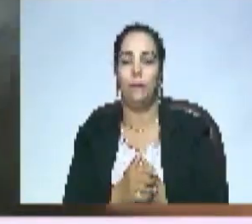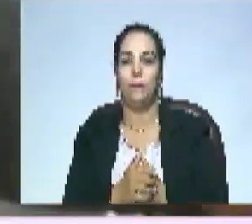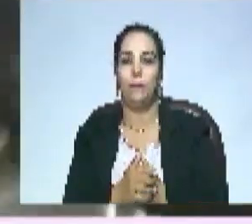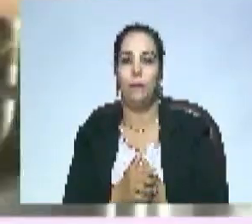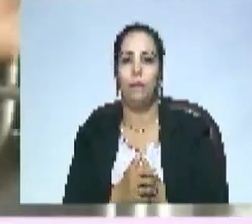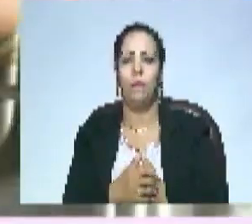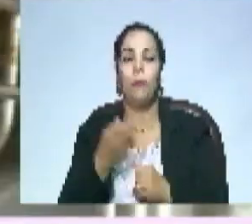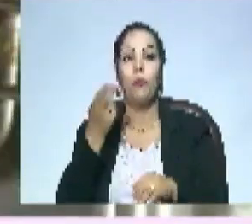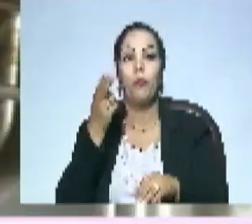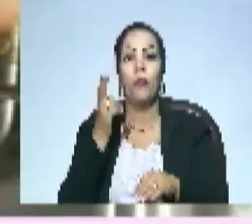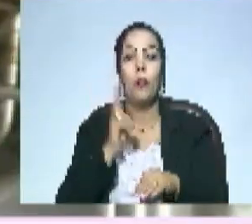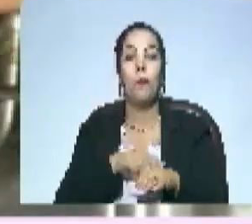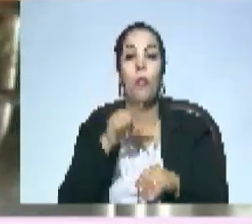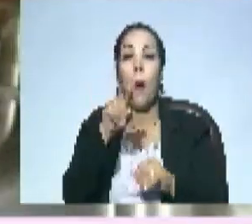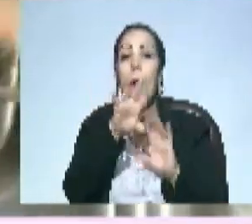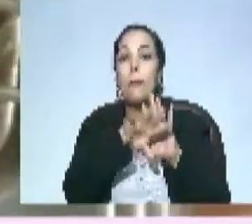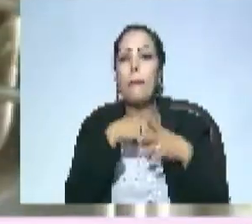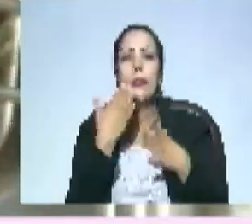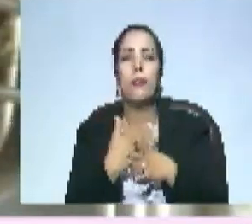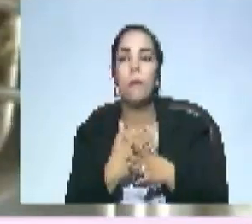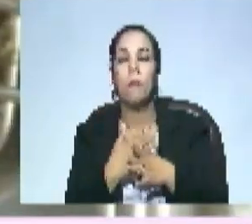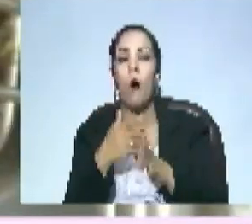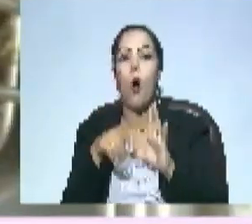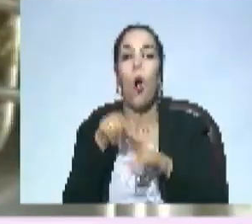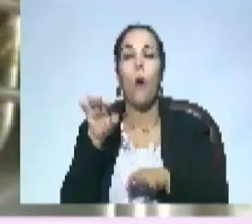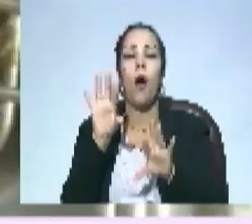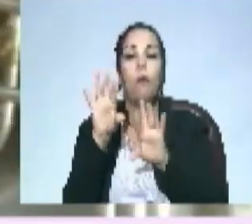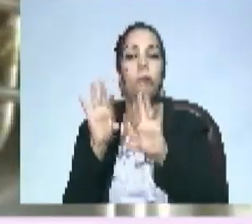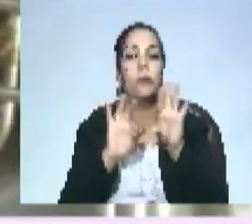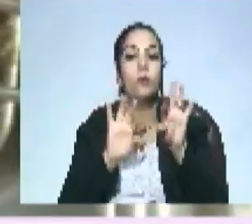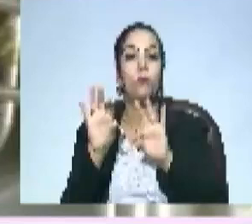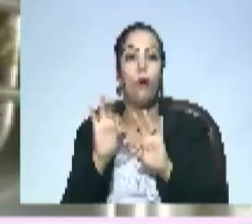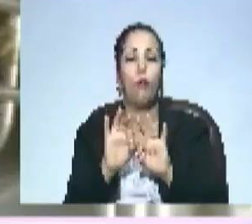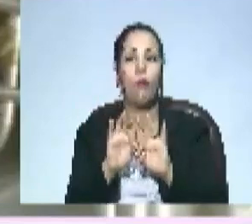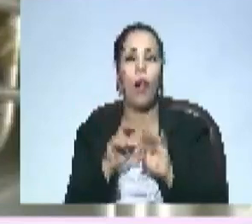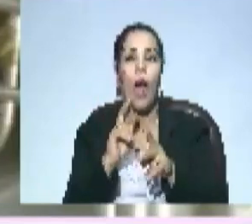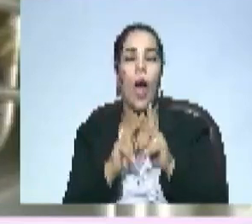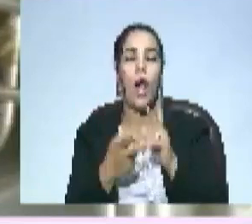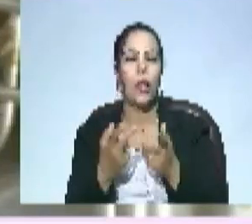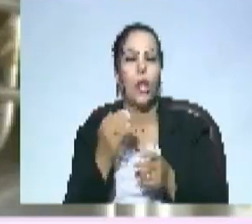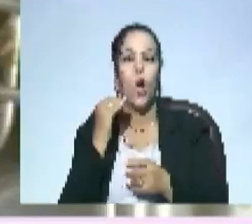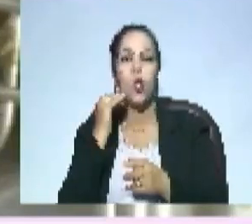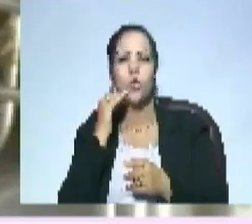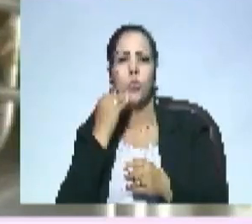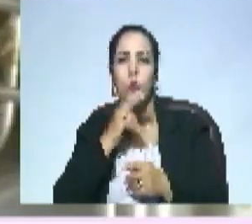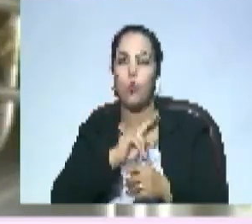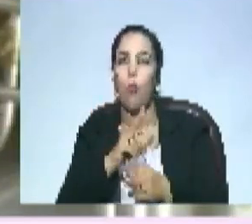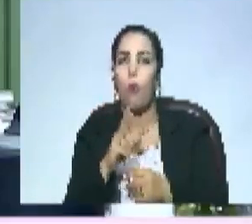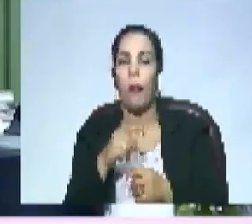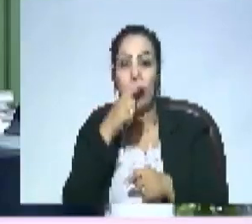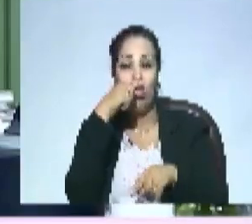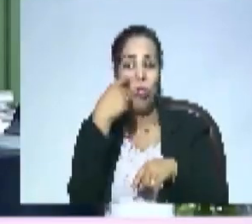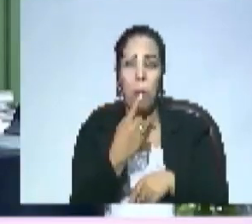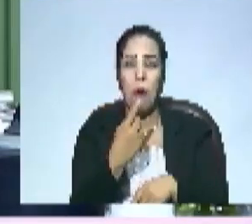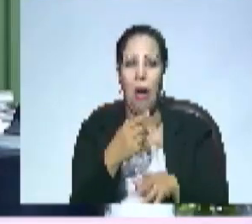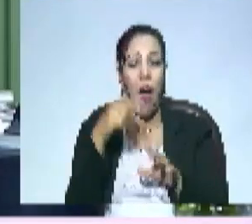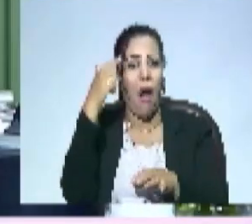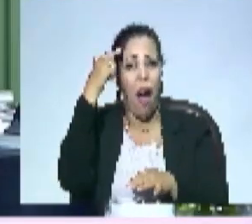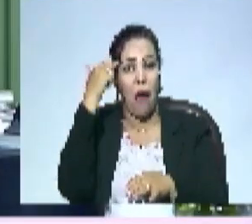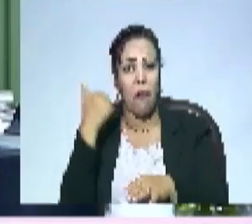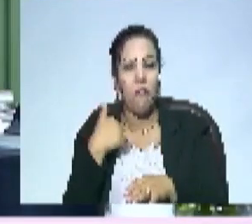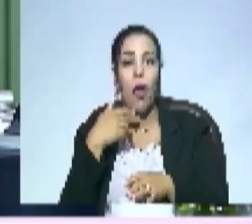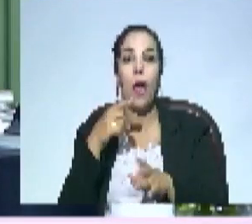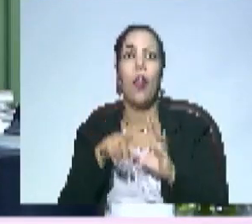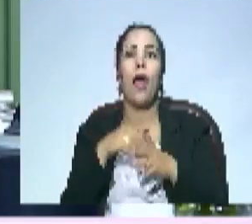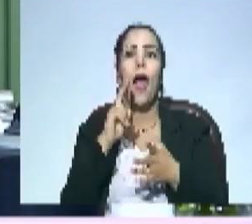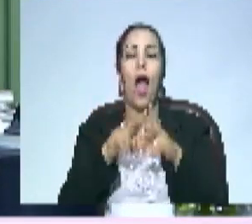كده وانا بعمل كده ليه انا بختار حاجات مش حلويات رسميه وتقليديه انا بختار اللي في ايدي اللي